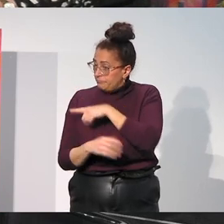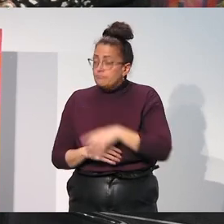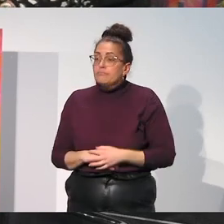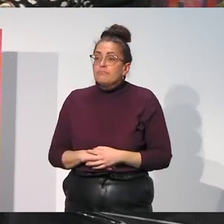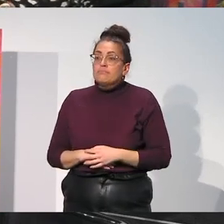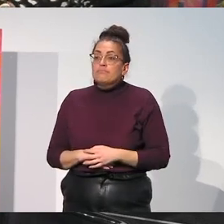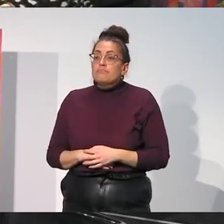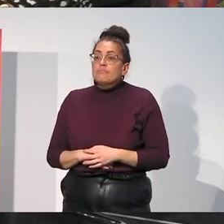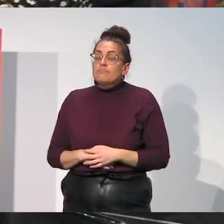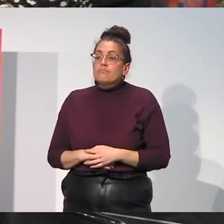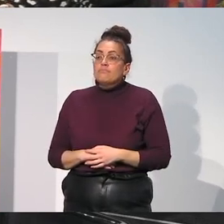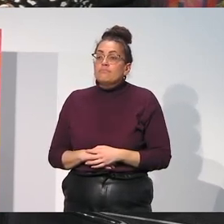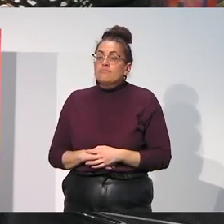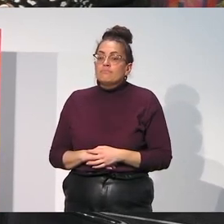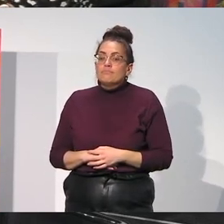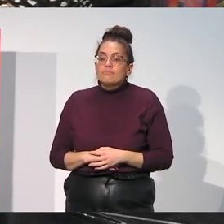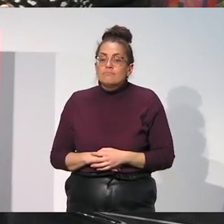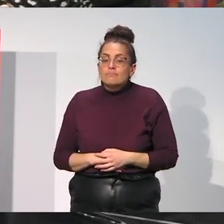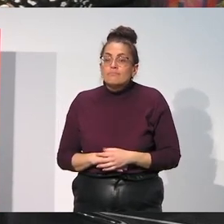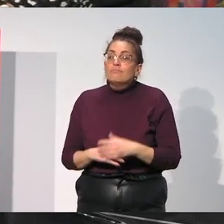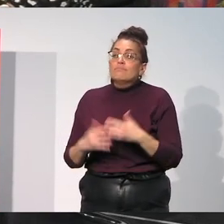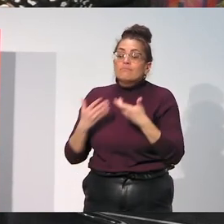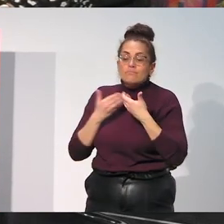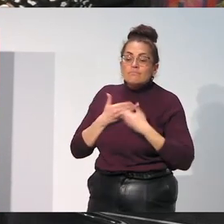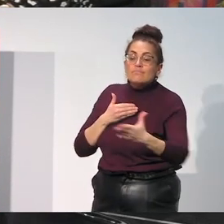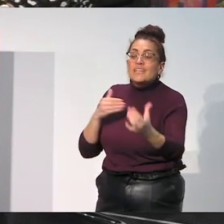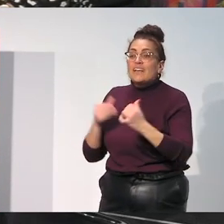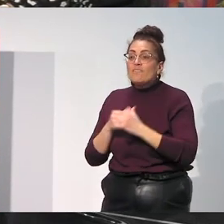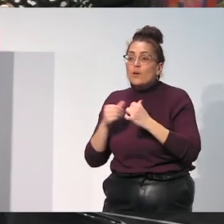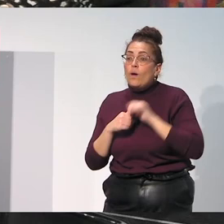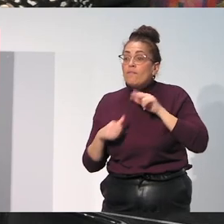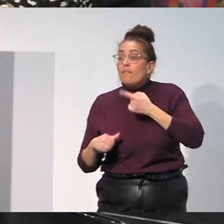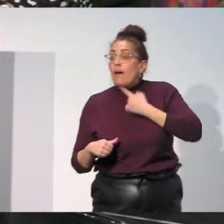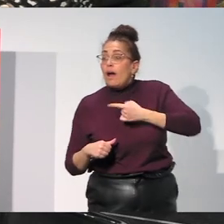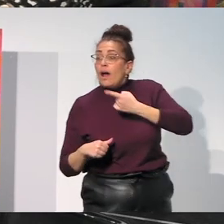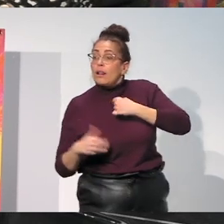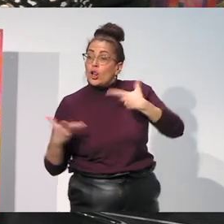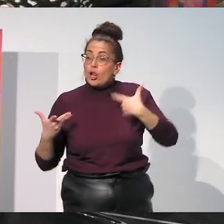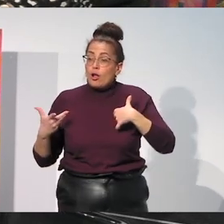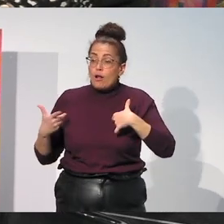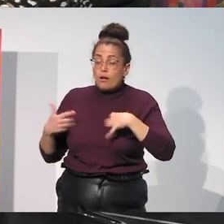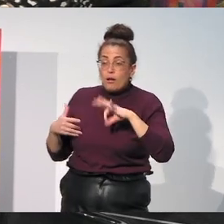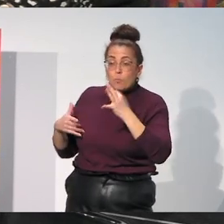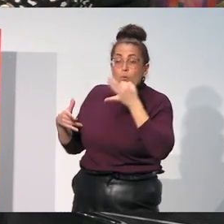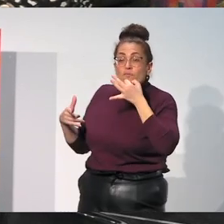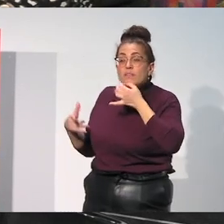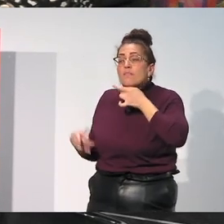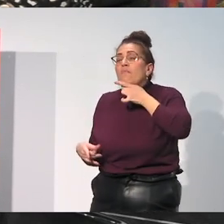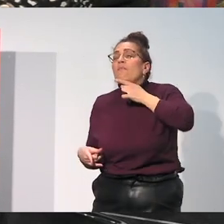Tout à l'heure, quand je me jetterai dans les absinthes pour me faire entrer leur parfum dans le